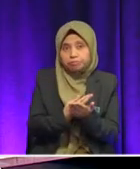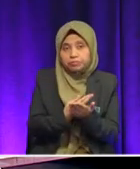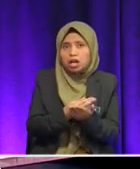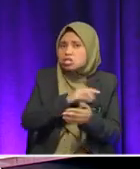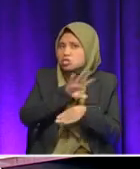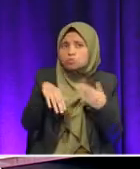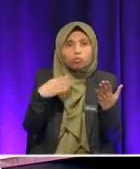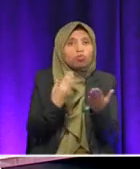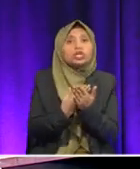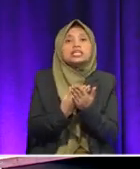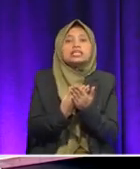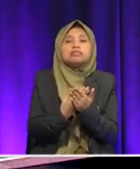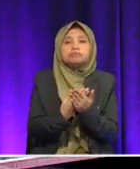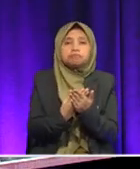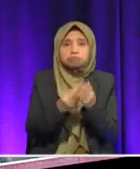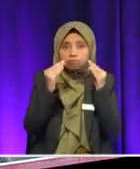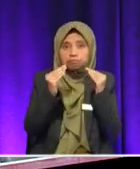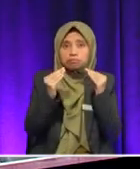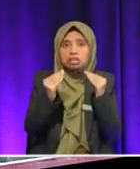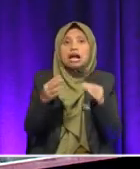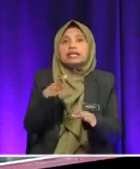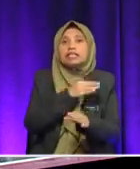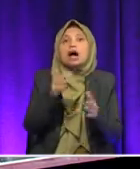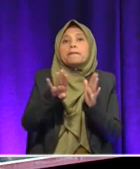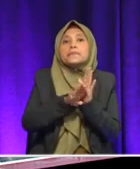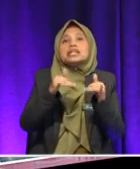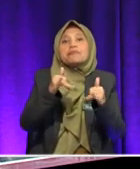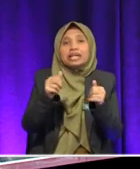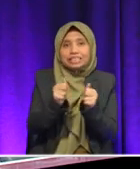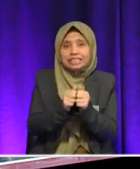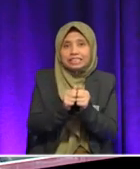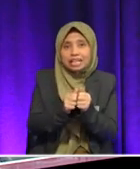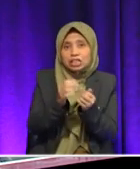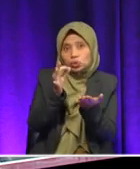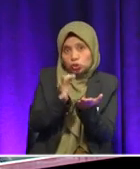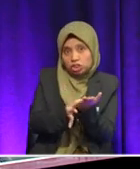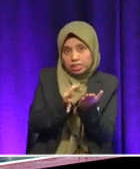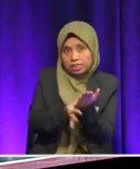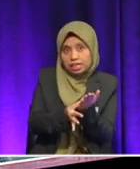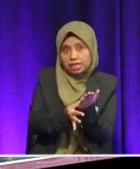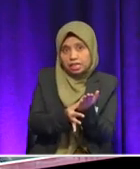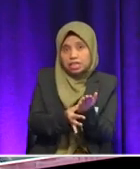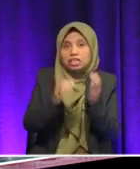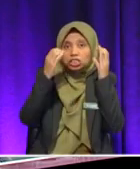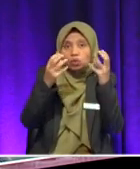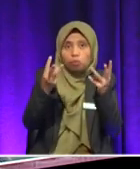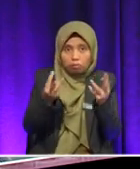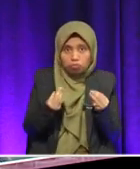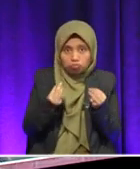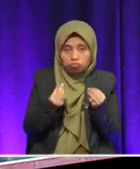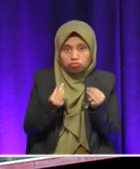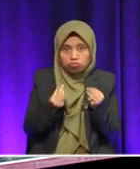yang terakhir kita sudah bermain dengan duit cilik apa yang Cik gunak pastikan di rumah